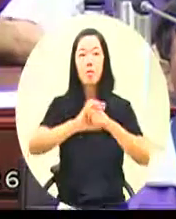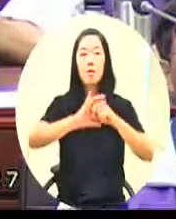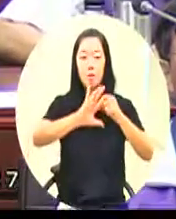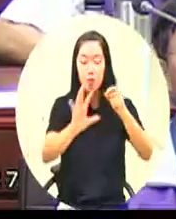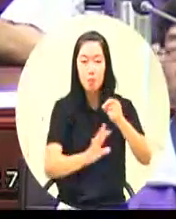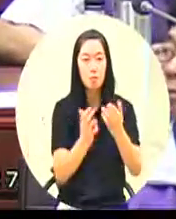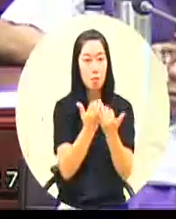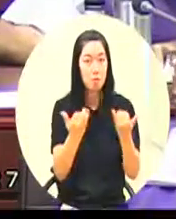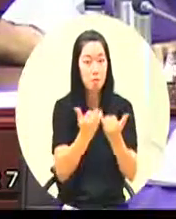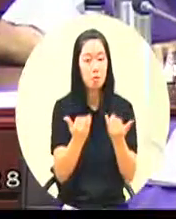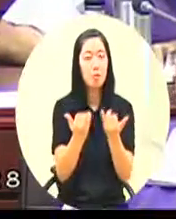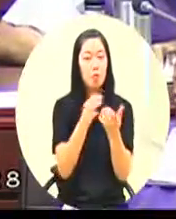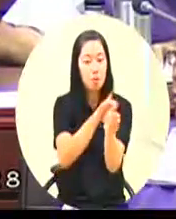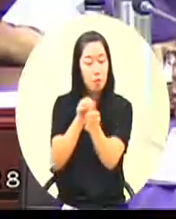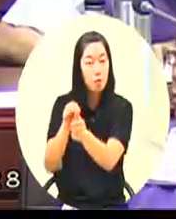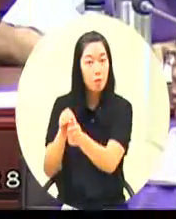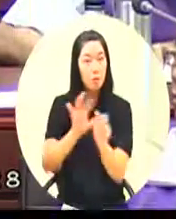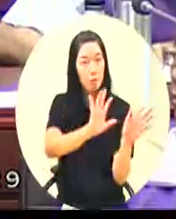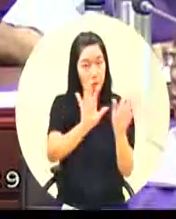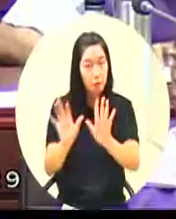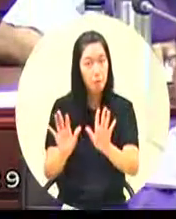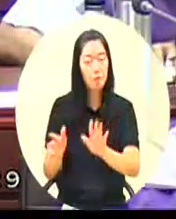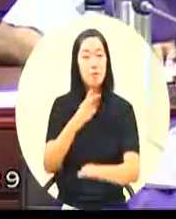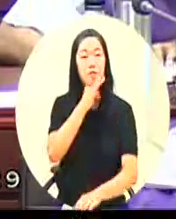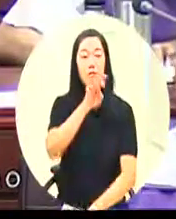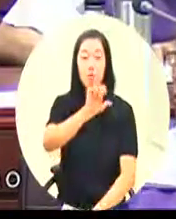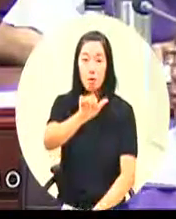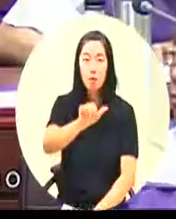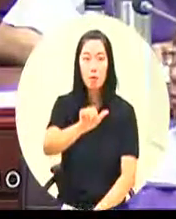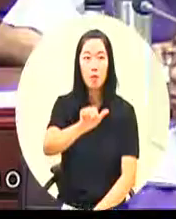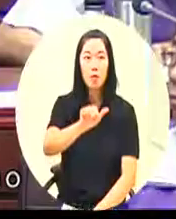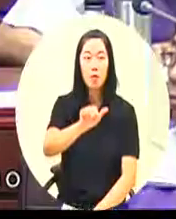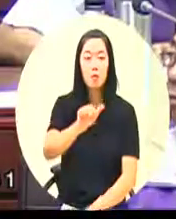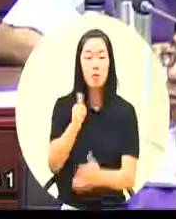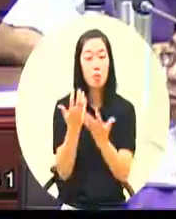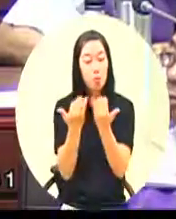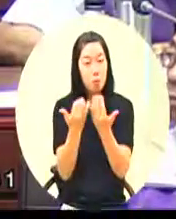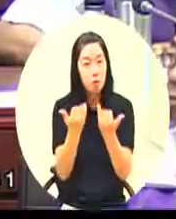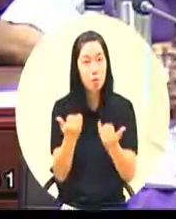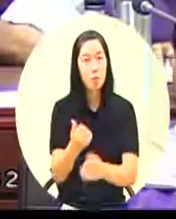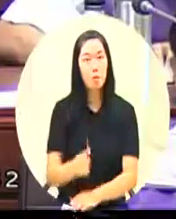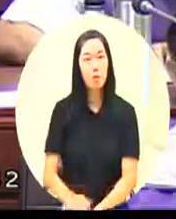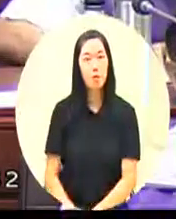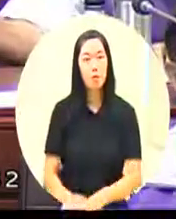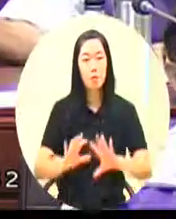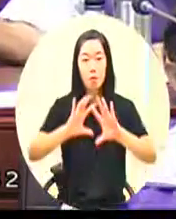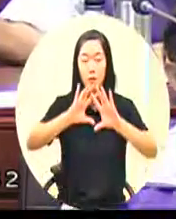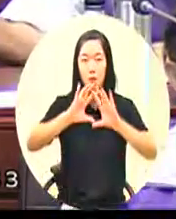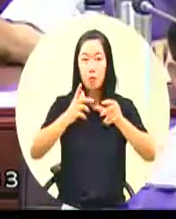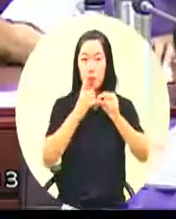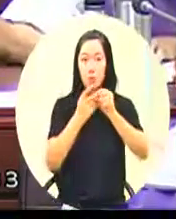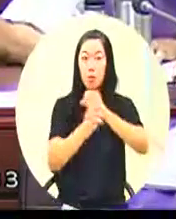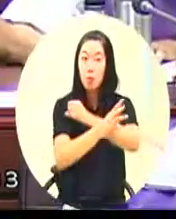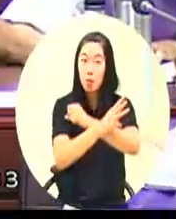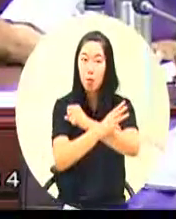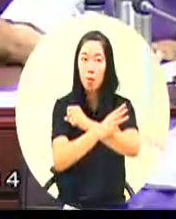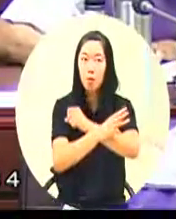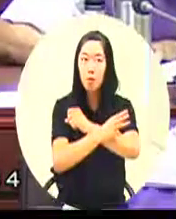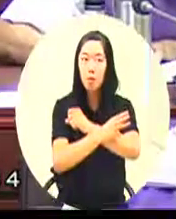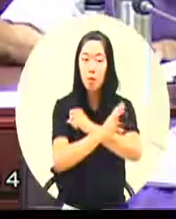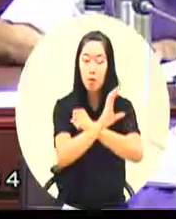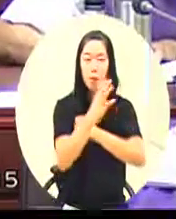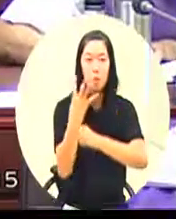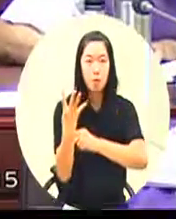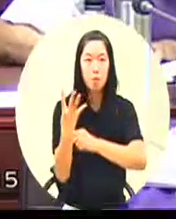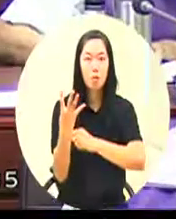况，所以呢，在我们十五岁的那个孩子，也就是国三毕业， 我再简单请教，西式代表什么？ 西式就是